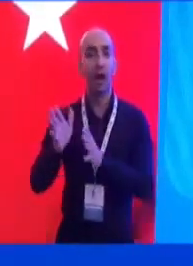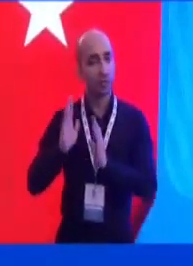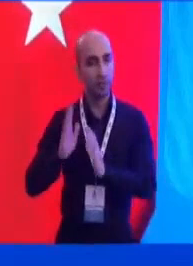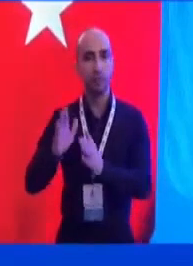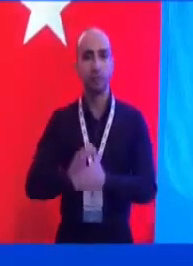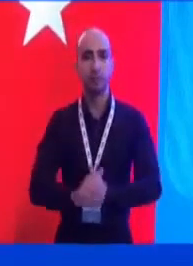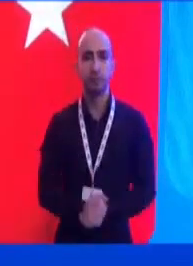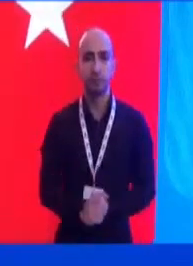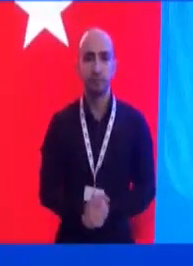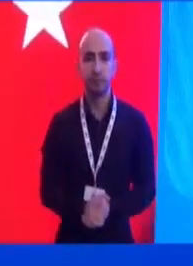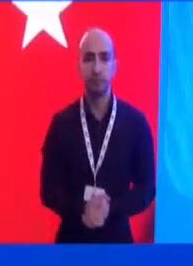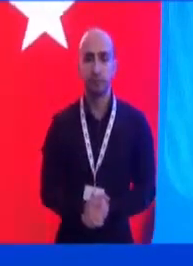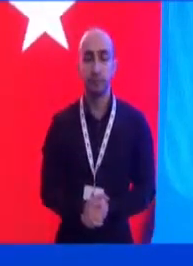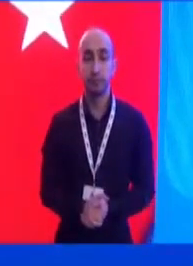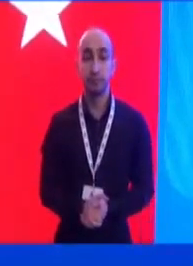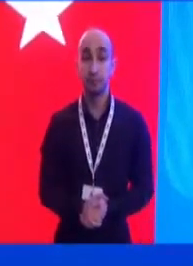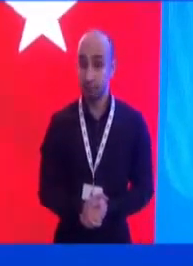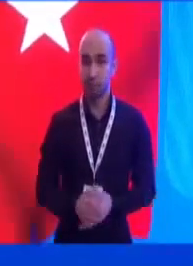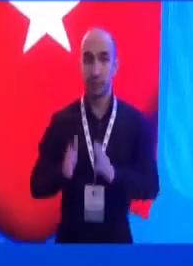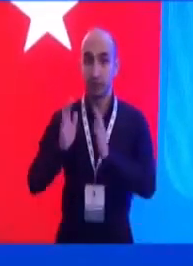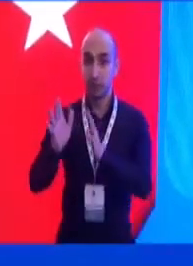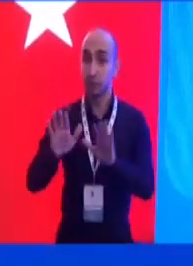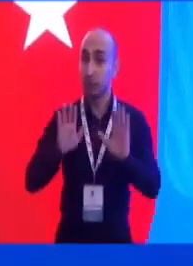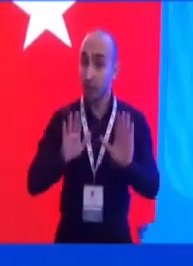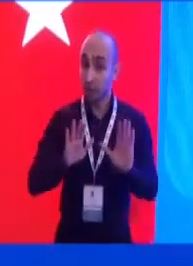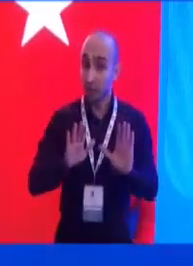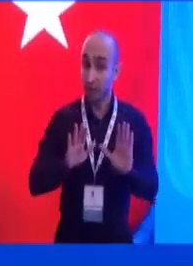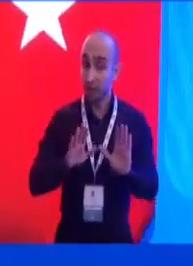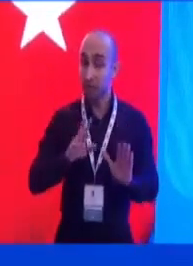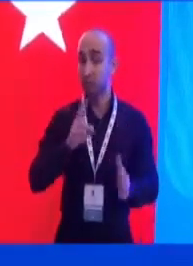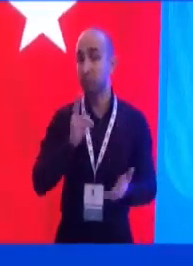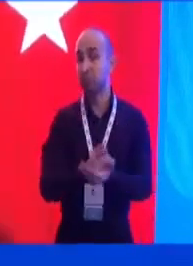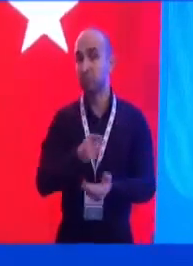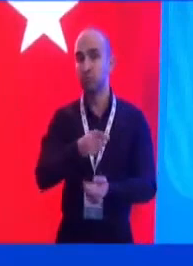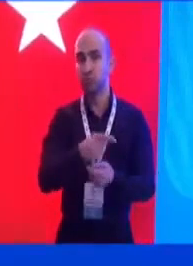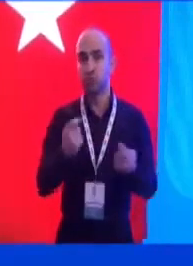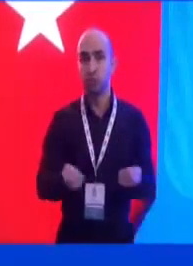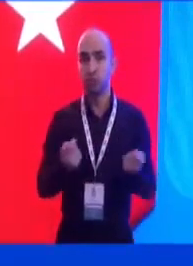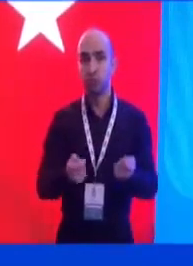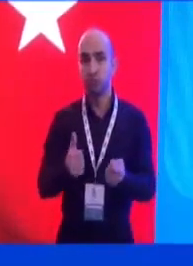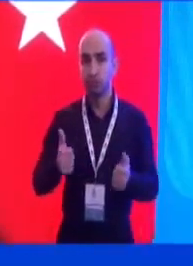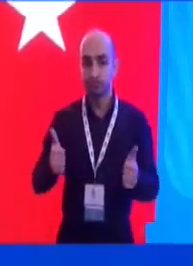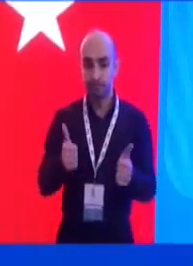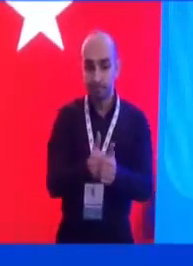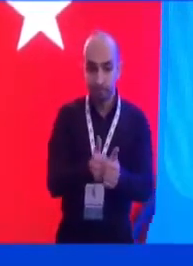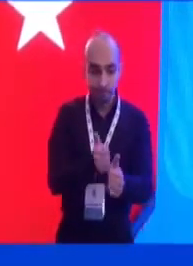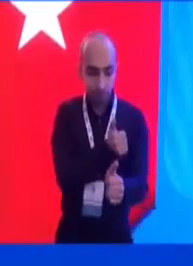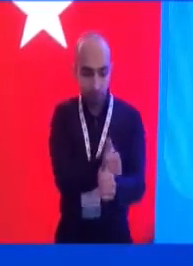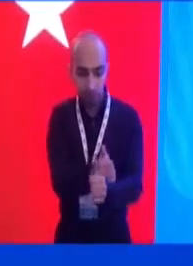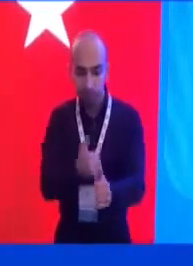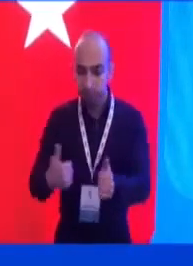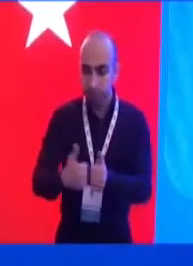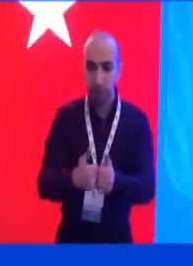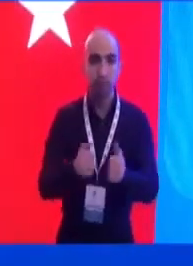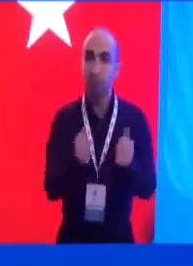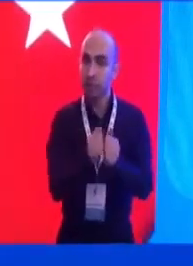ediyor. Devam ediyor ama mutlaka o mücadelenin yanında, arkasında olmak ve